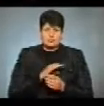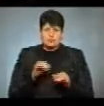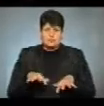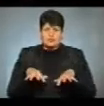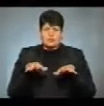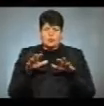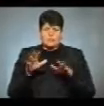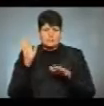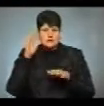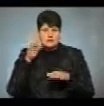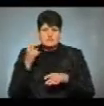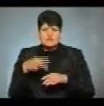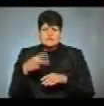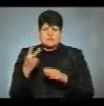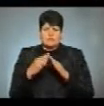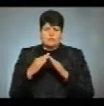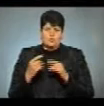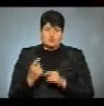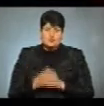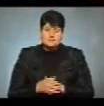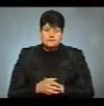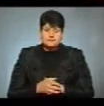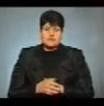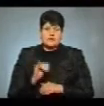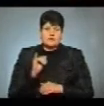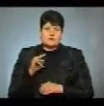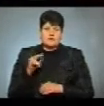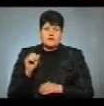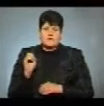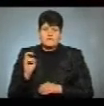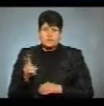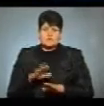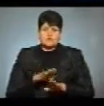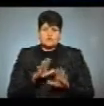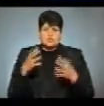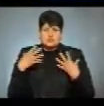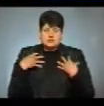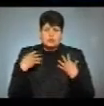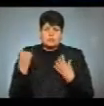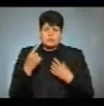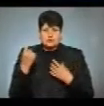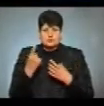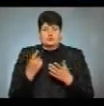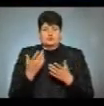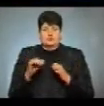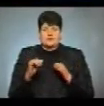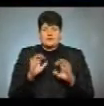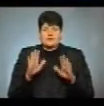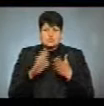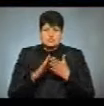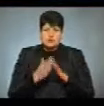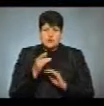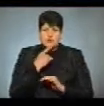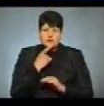22 домогосподарства. Ігор Павук, заступник начальника обласного управління Державної служби з надзвичайних ситуацій, розповів, як